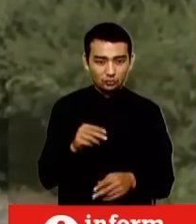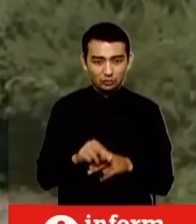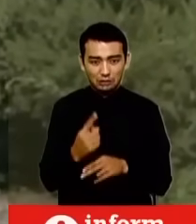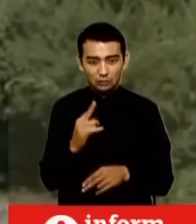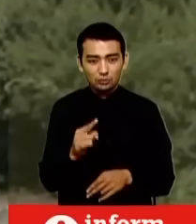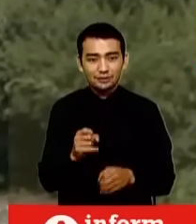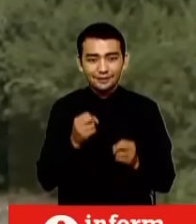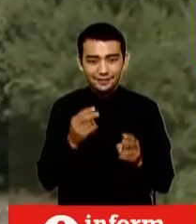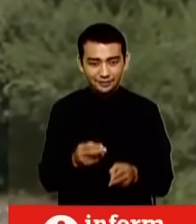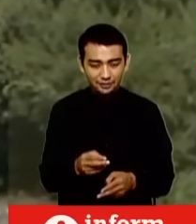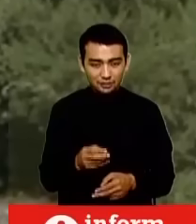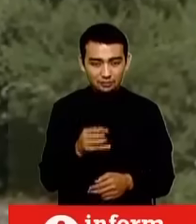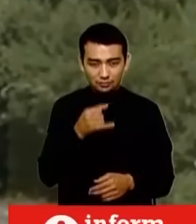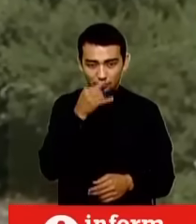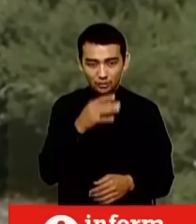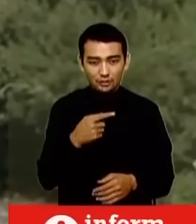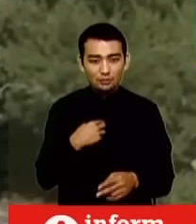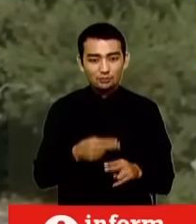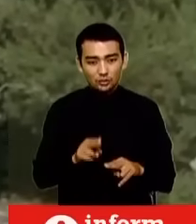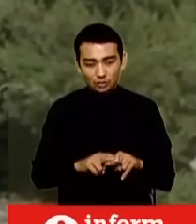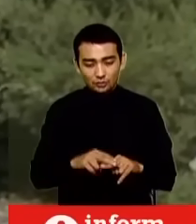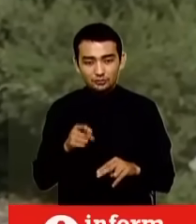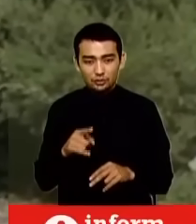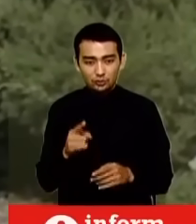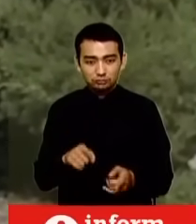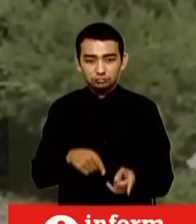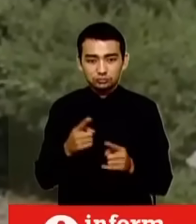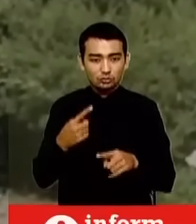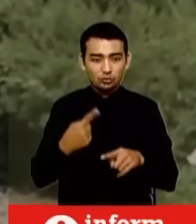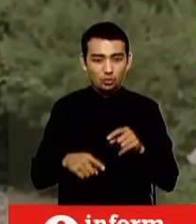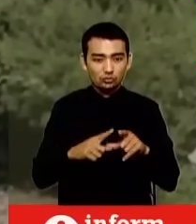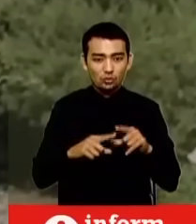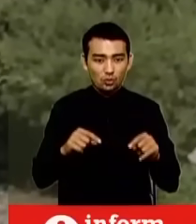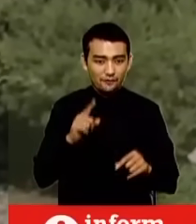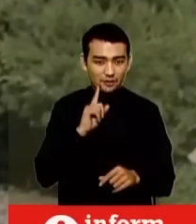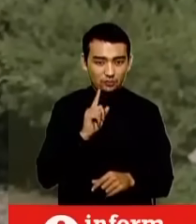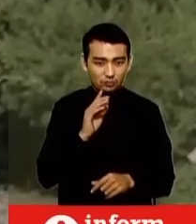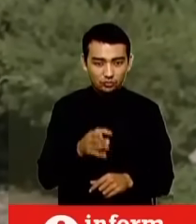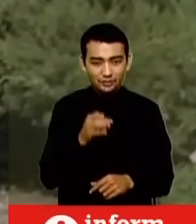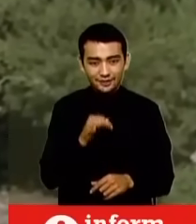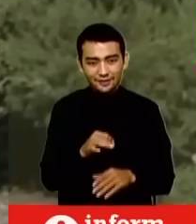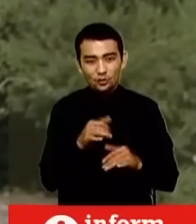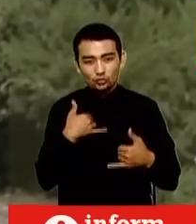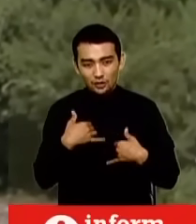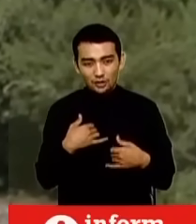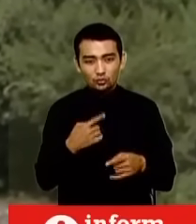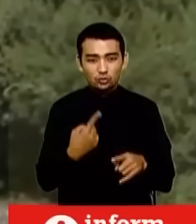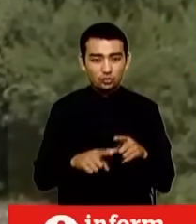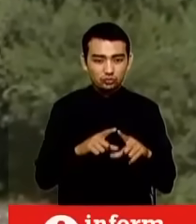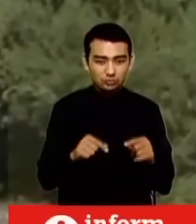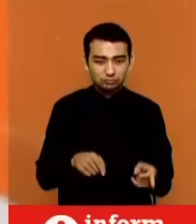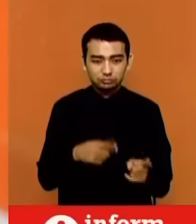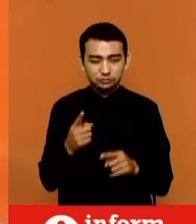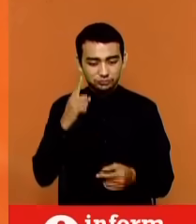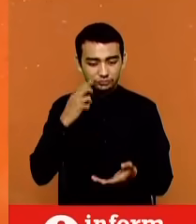оптимизация деген бар ғой, жаңа бейімдеу деген. Сол бейімдеу мақсатында бұлар мектептерге оқушыларды жаңаға ауыстырып қосуды